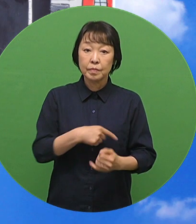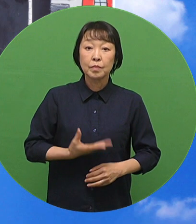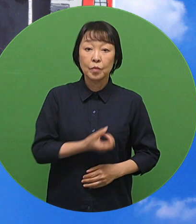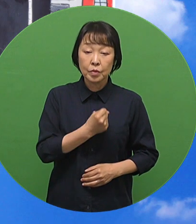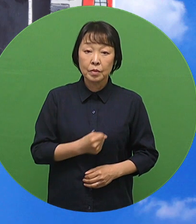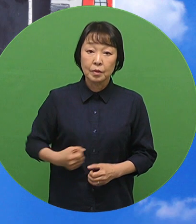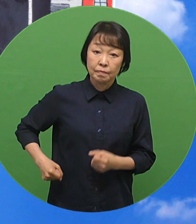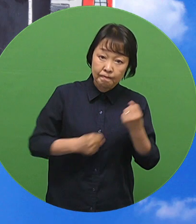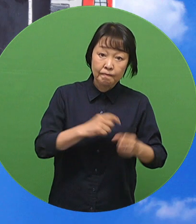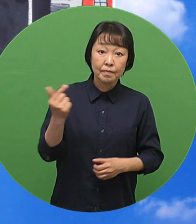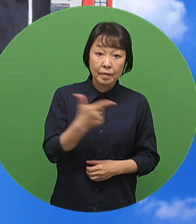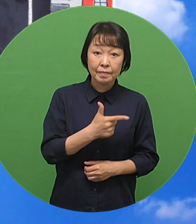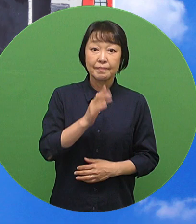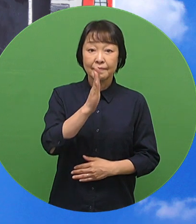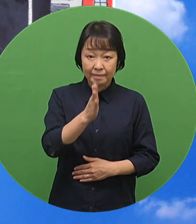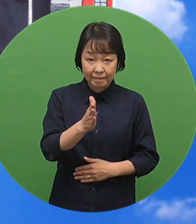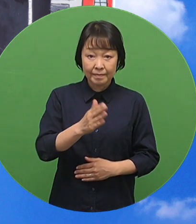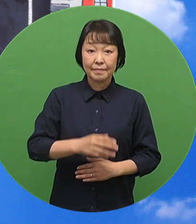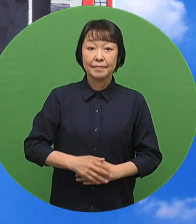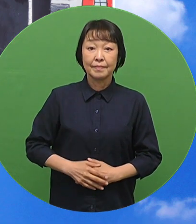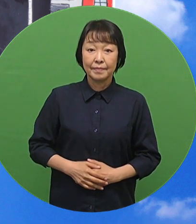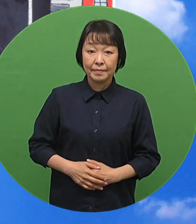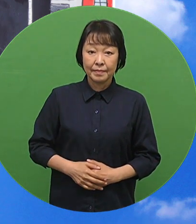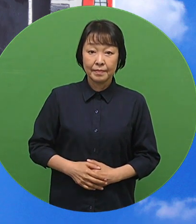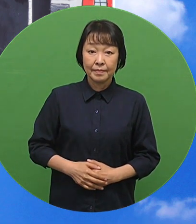めの避難を心がけましょう。